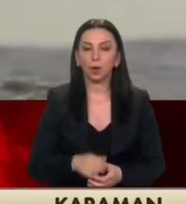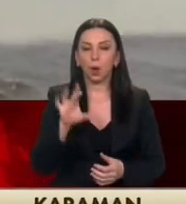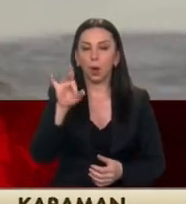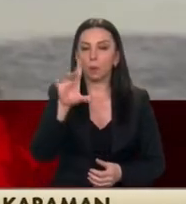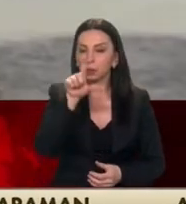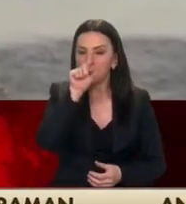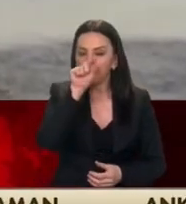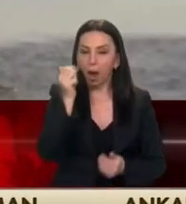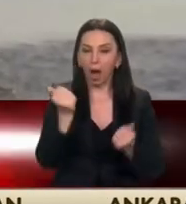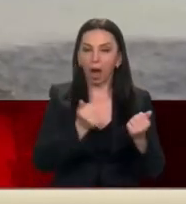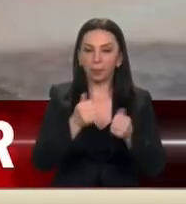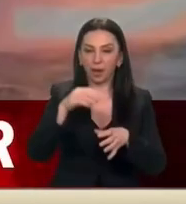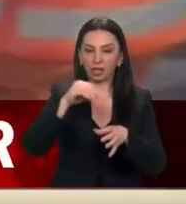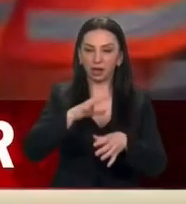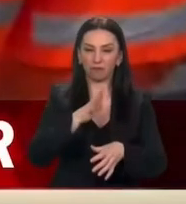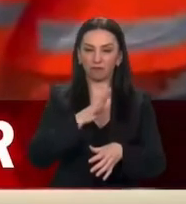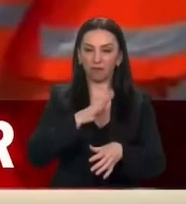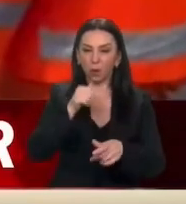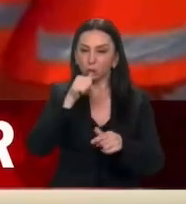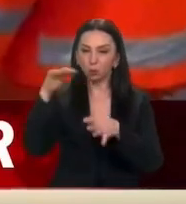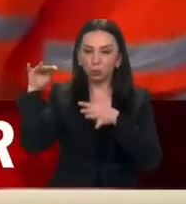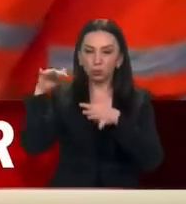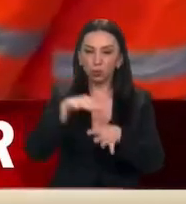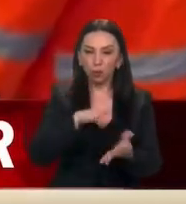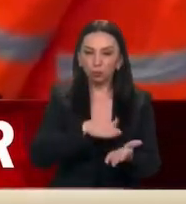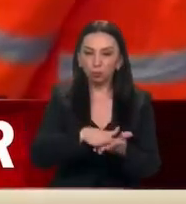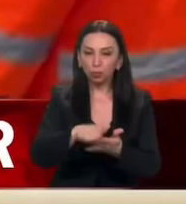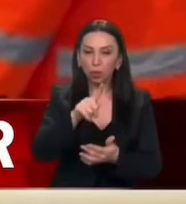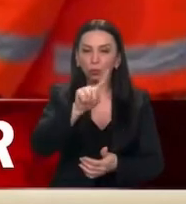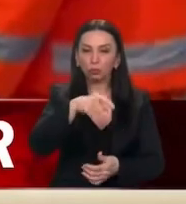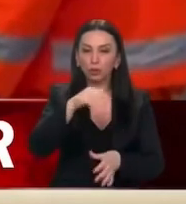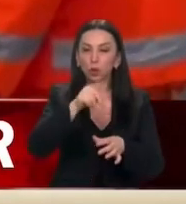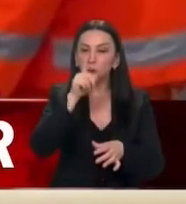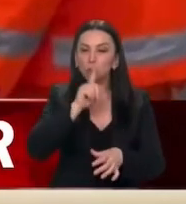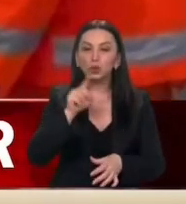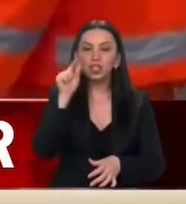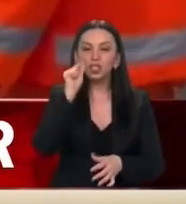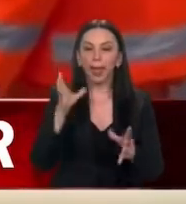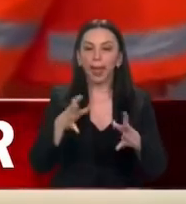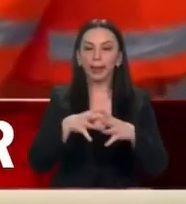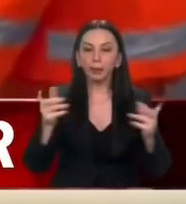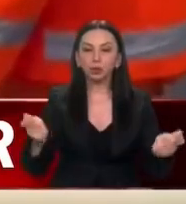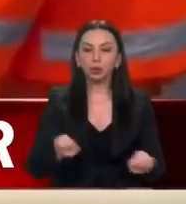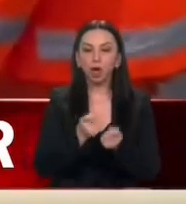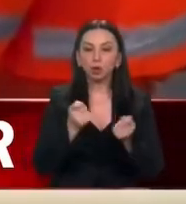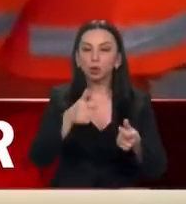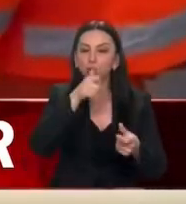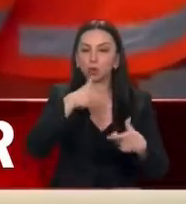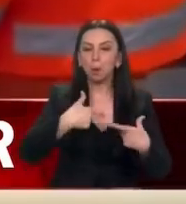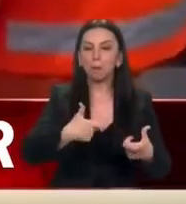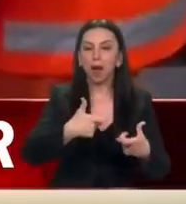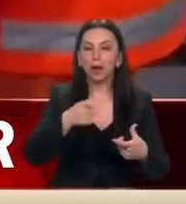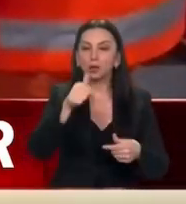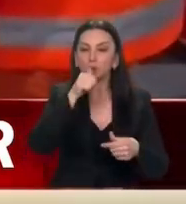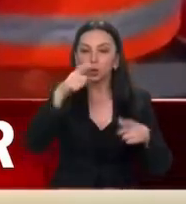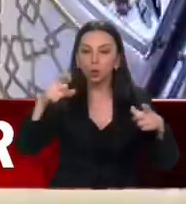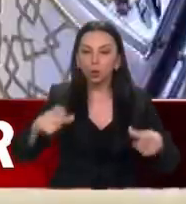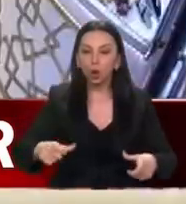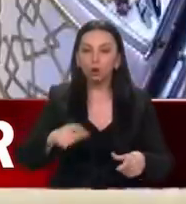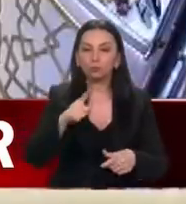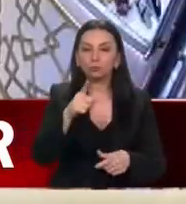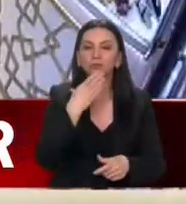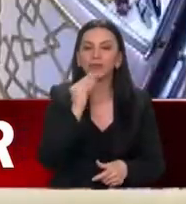15 Mart'ta aracıyla sele kapılan Ergün'e ulaşmak için 100 kişilik ekip çalışıyordu. Baraj Gölü'nde Ergün'ün cansız bedenine